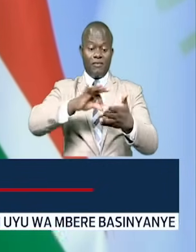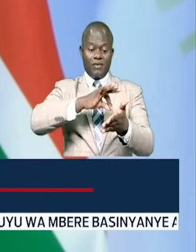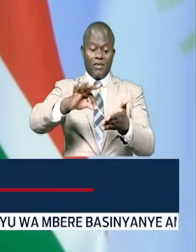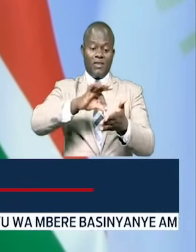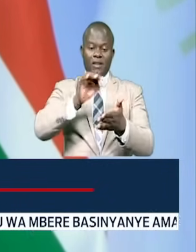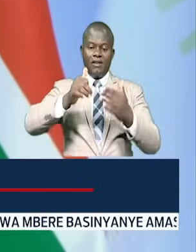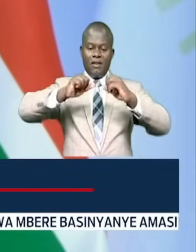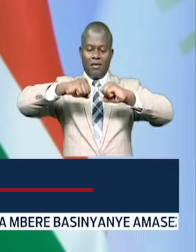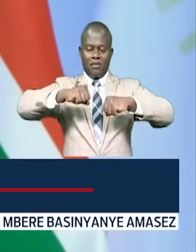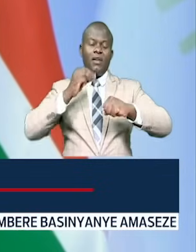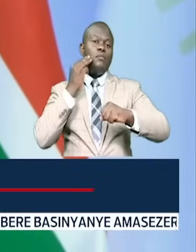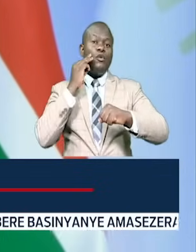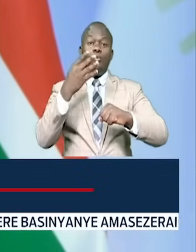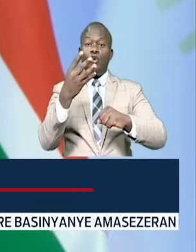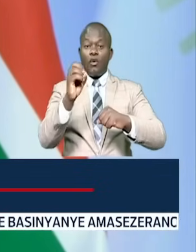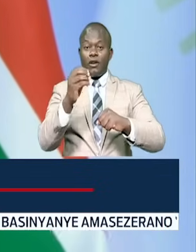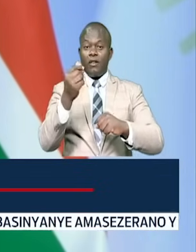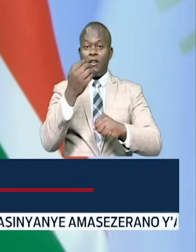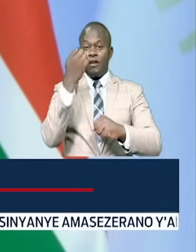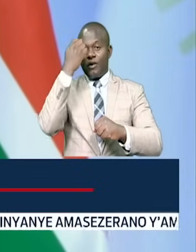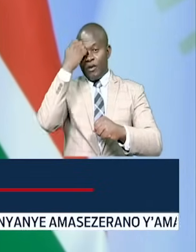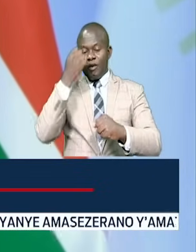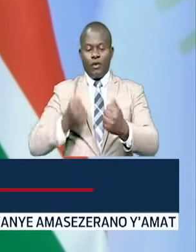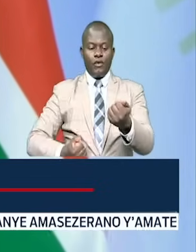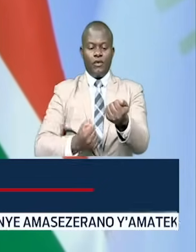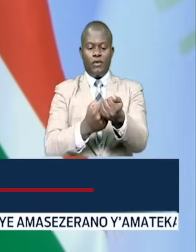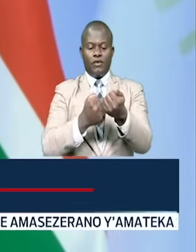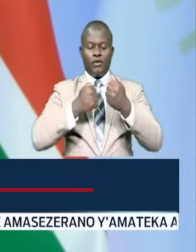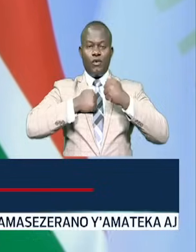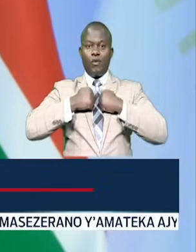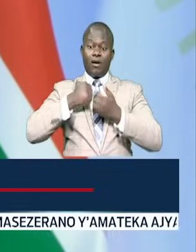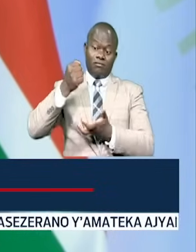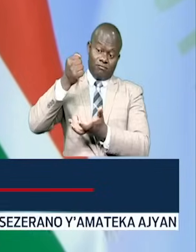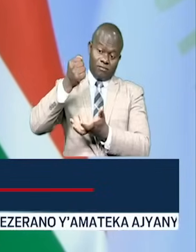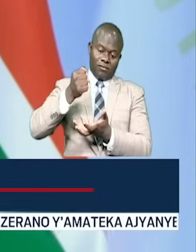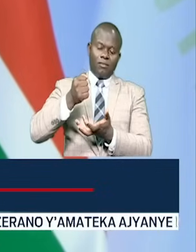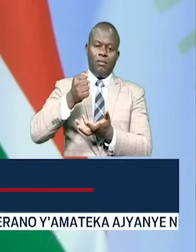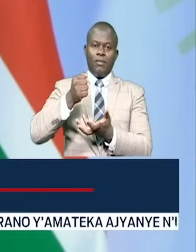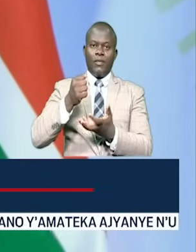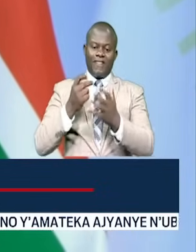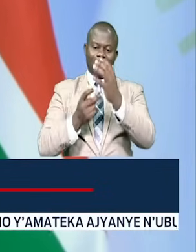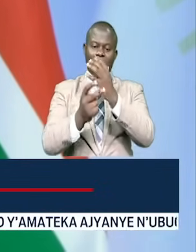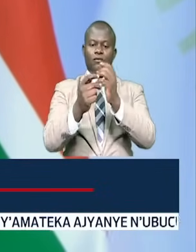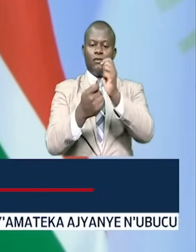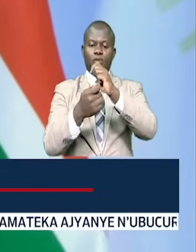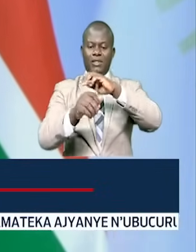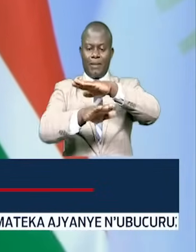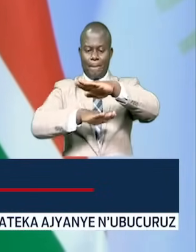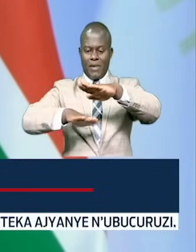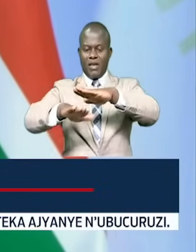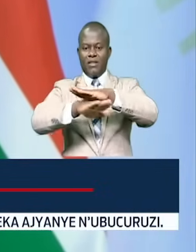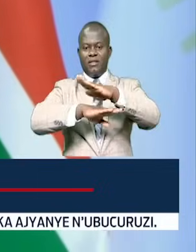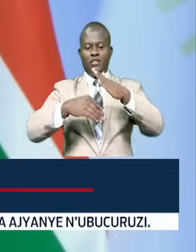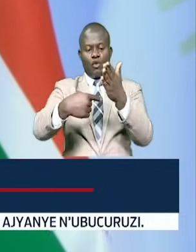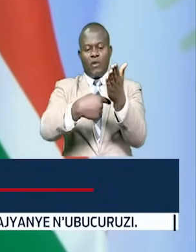masezerano ya miliyoni 40 z'amayero yo gushyigikira u Rwanda mu cyerekezo rwihaye cyo guhinduka igicumbi cy'ubuvuzi